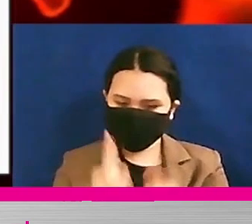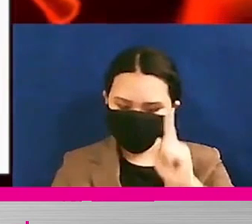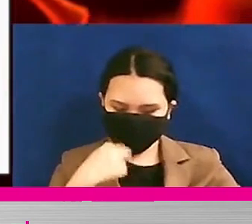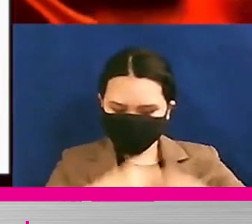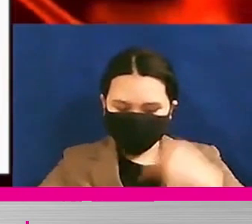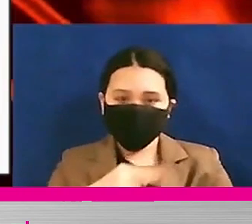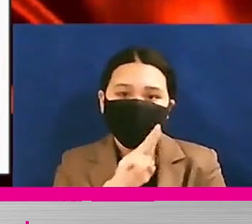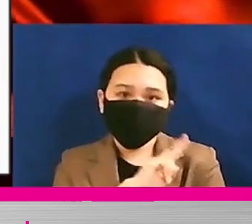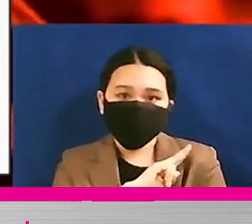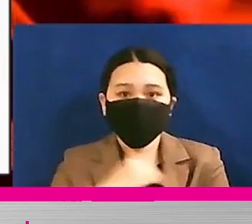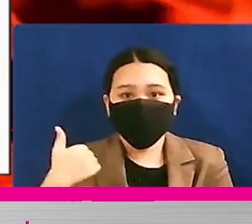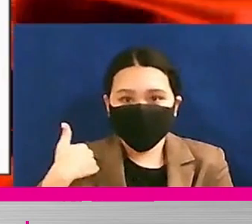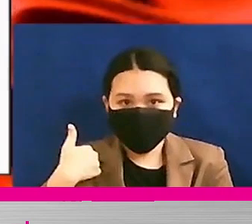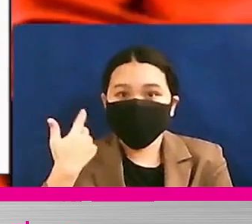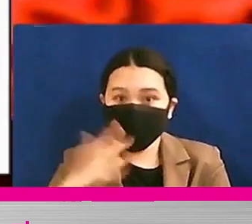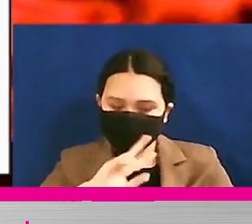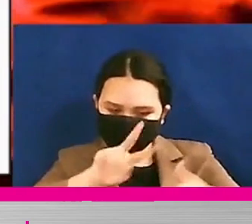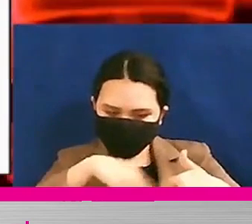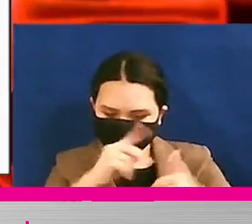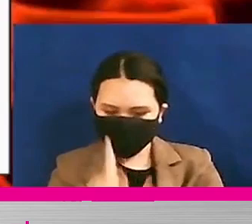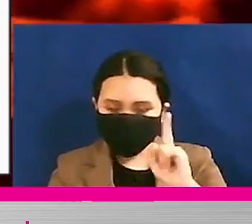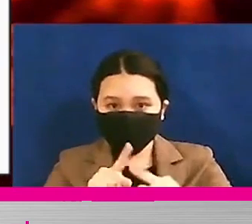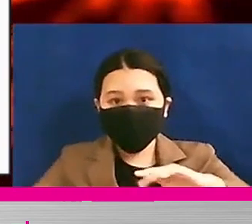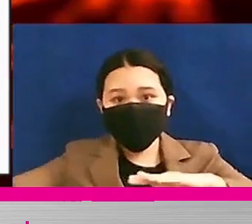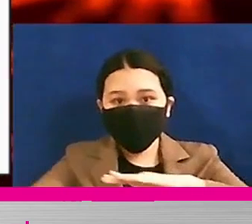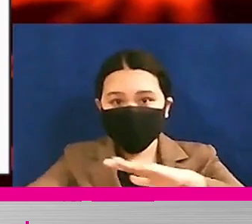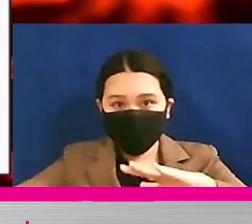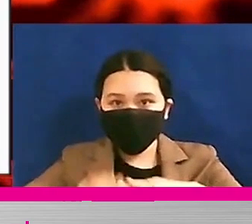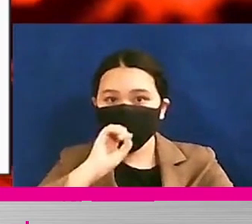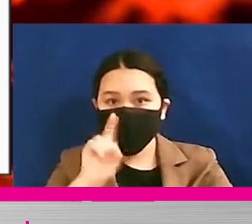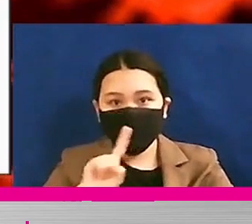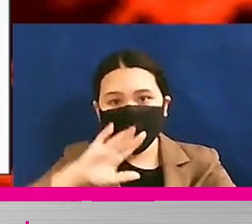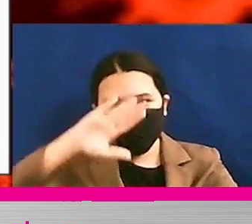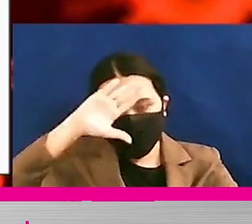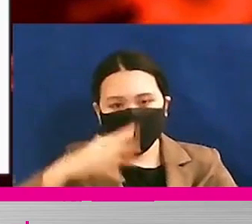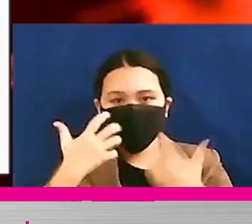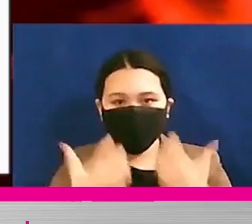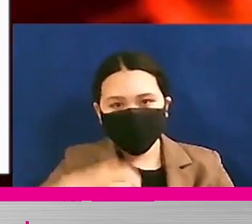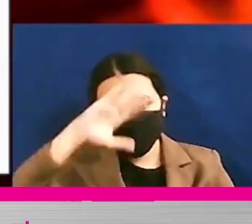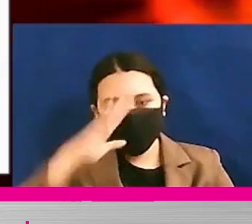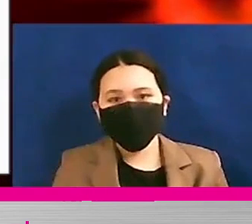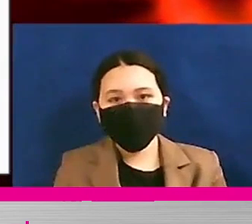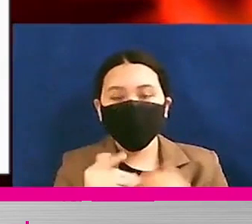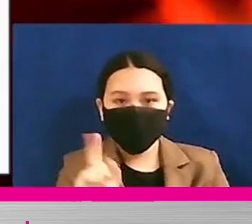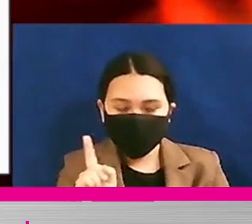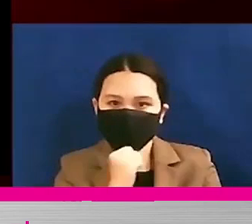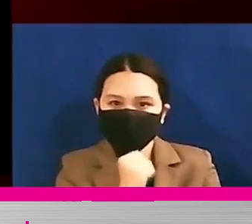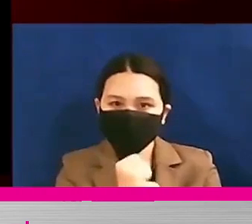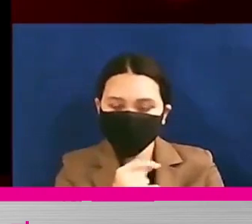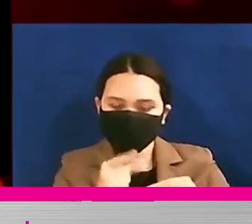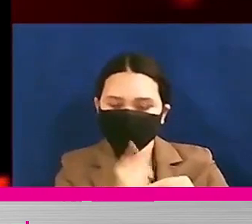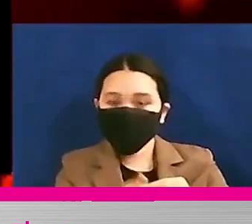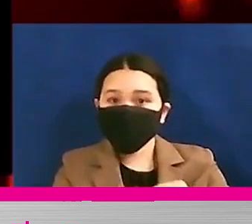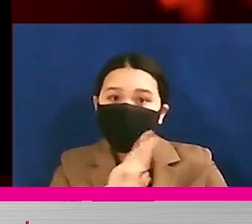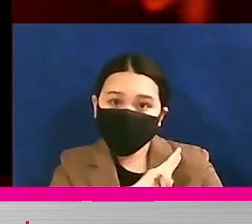จึงขอให้ผู้ที่ต้องการเดินทางกลับภูมิลำเนาติดต่อไปที่จังหวัดของท่านตามภูมิลำเนาหรือติดต่อไปที่โรงพยาบาลของจังหวัด